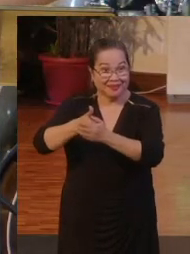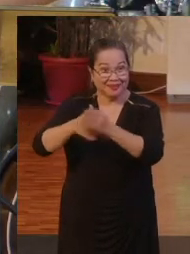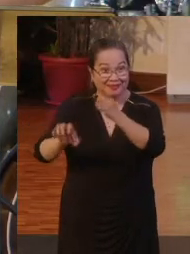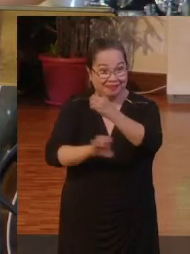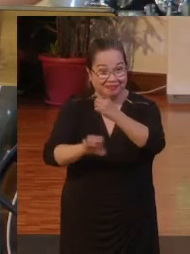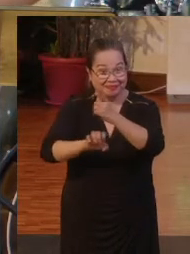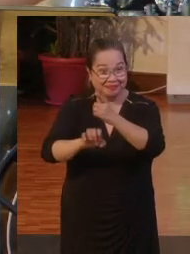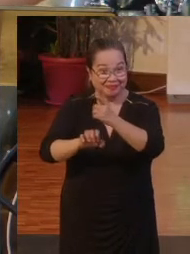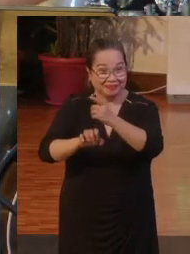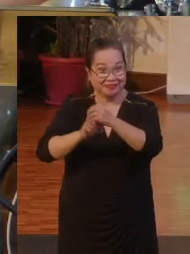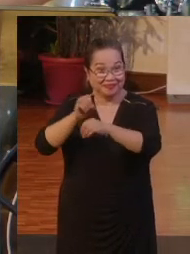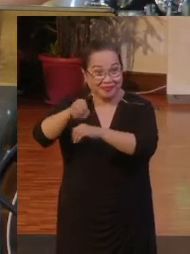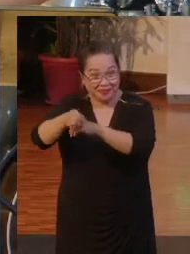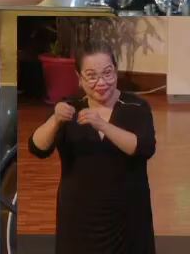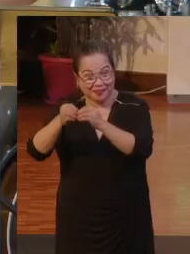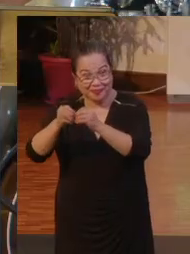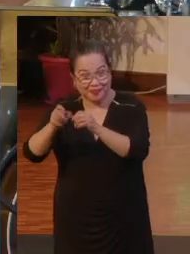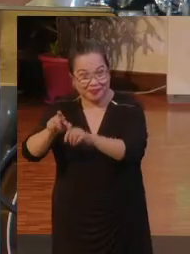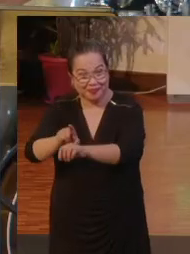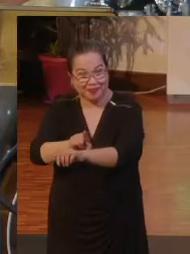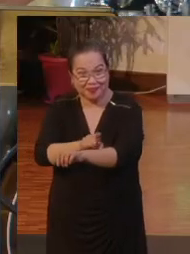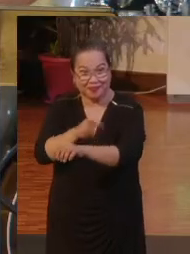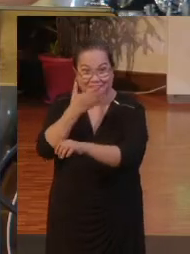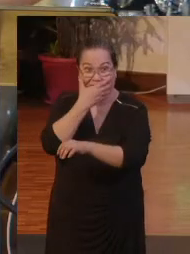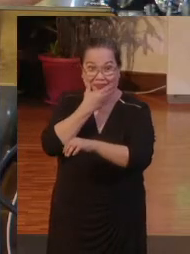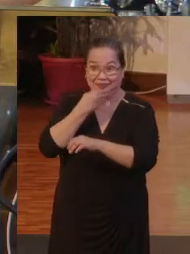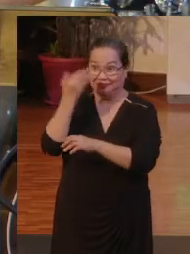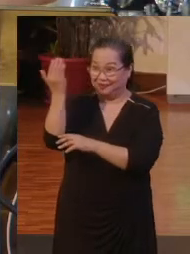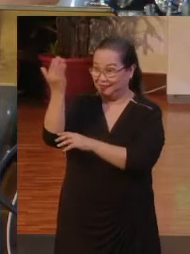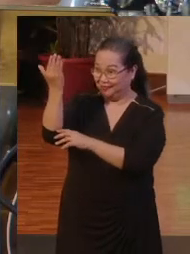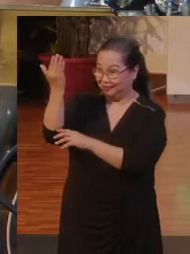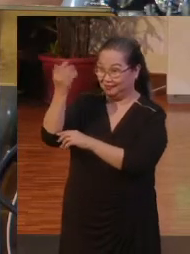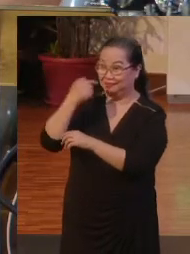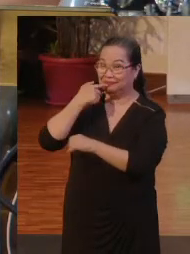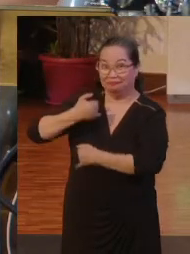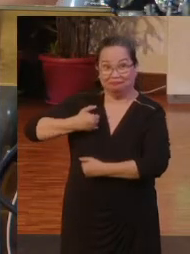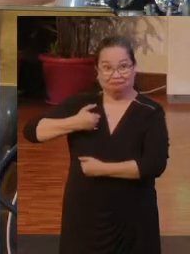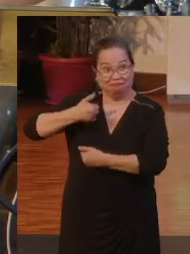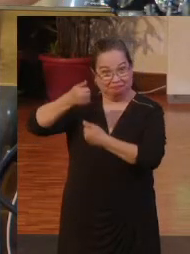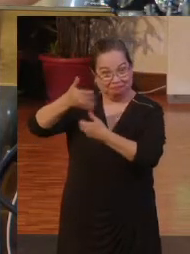who outlived Joshua. Napakagandang testimonyo sa kanya nung